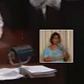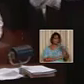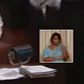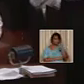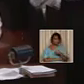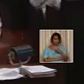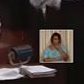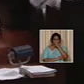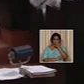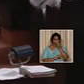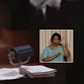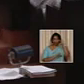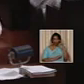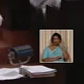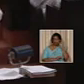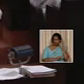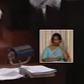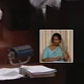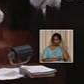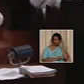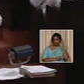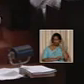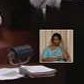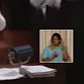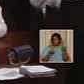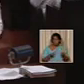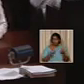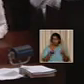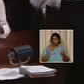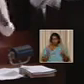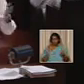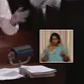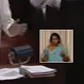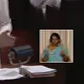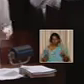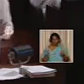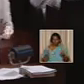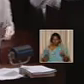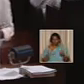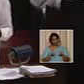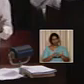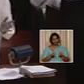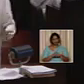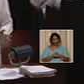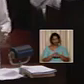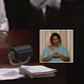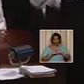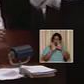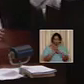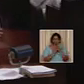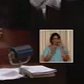එකම වරද අර මේ ගේනාපු රත්තරන් ප්‍රමාණය මේ බරේ පොඩි වෙනසක් තියෙනවා නමුත් සමානු මේ ප්‍රොපෝෂනලි